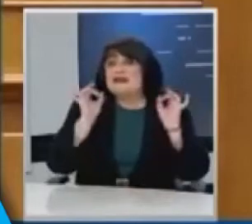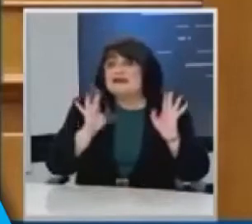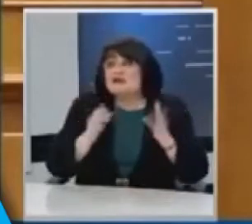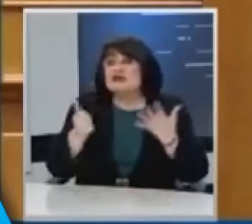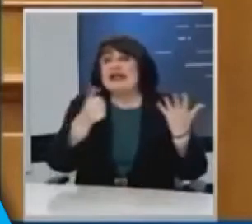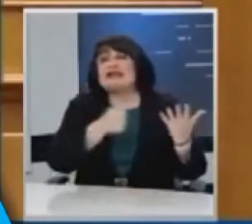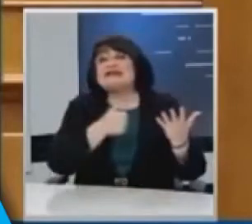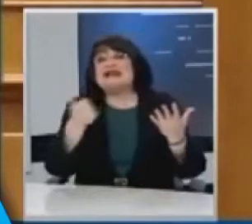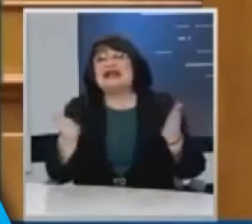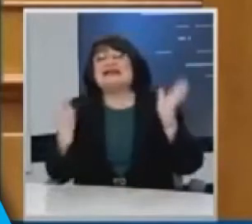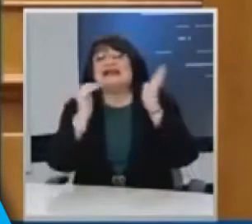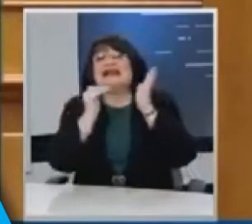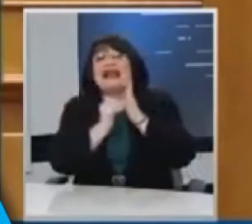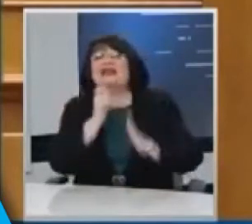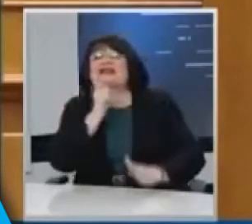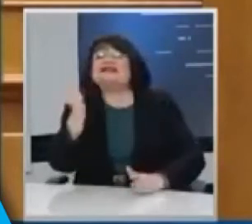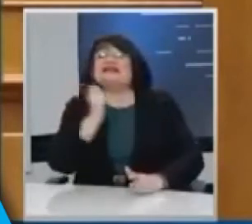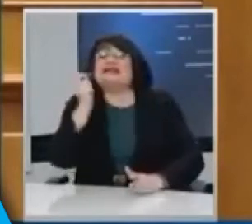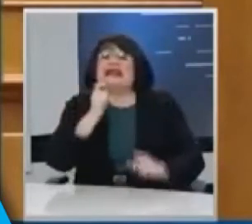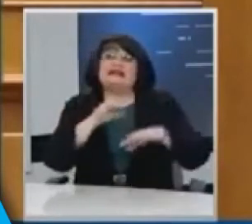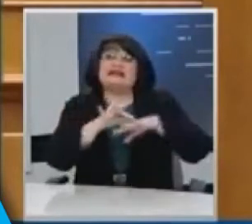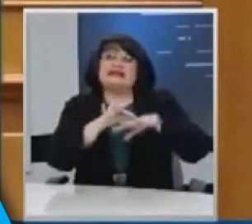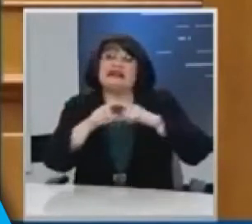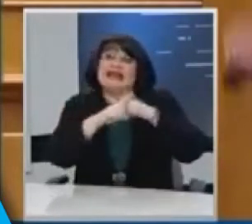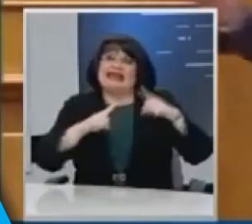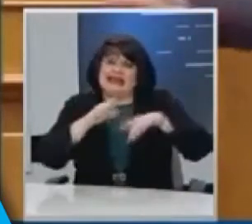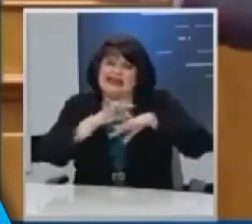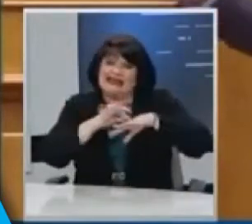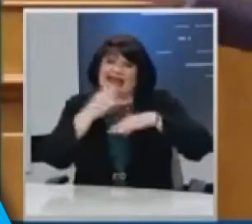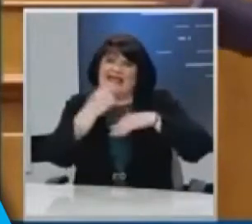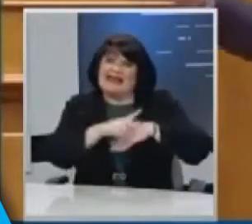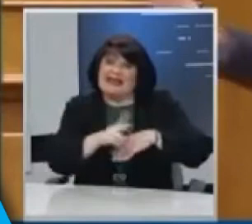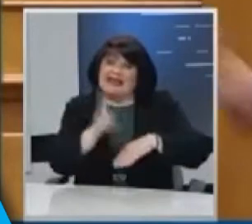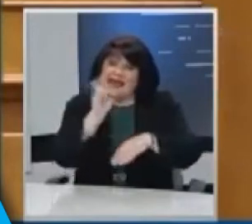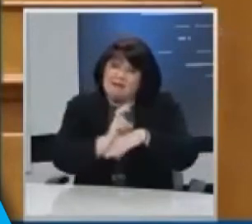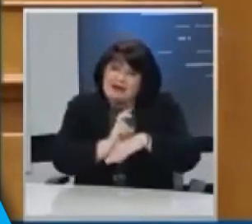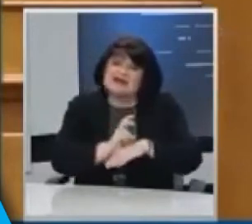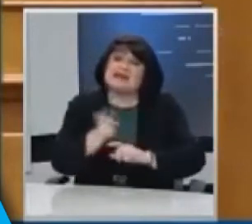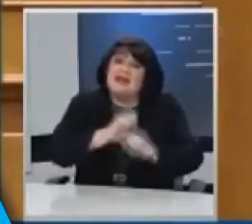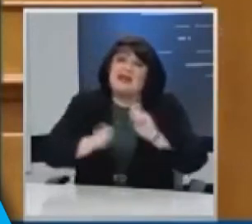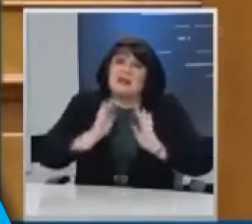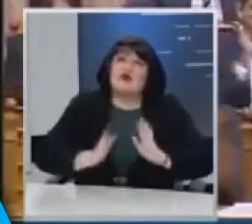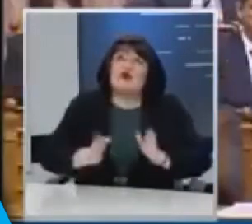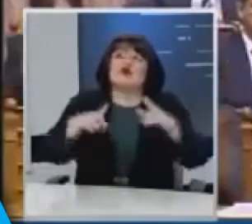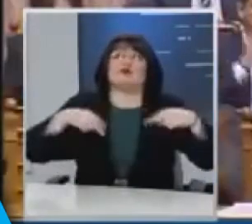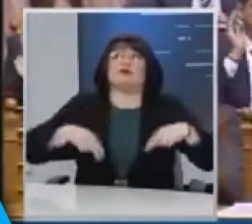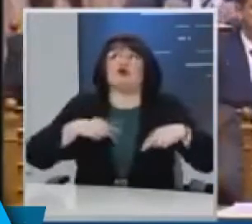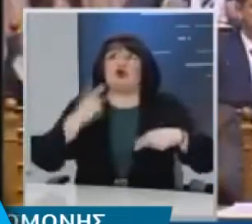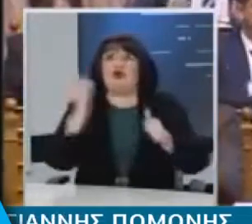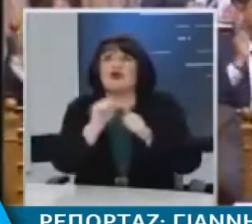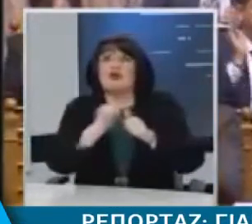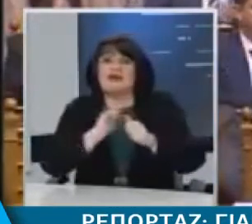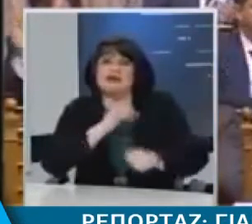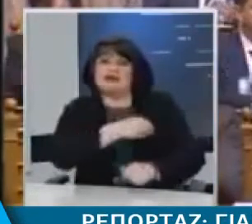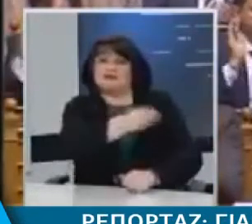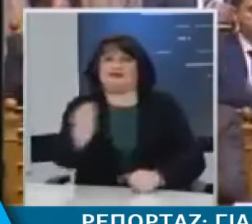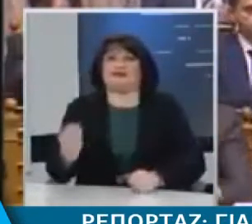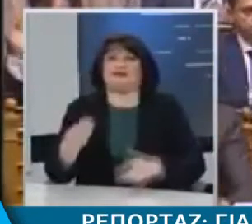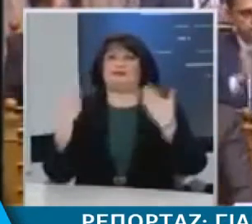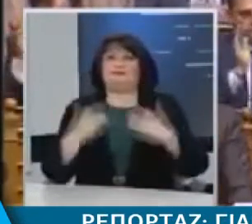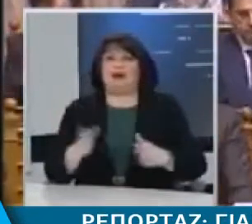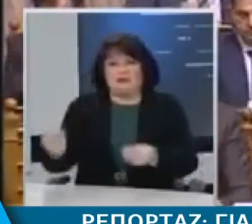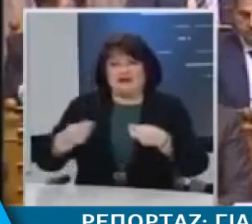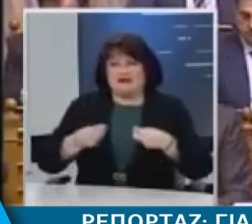Αναφερόμενο στον προϋπολογισμό, τον πρώτο της κυβέρνησης της Νέας Δημοκρατίας, ο Πρωθυπουργός επεσήμανε ότι δεν περιέχει εκπλήξεις και